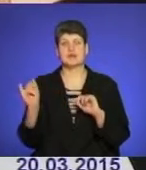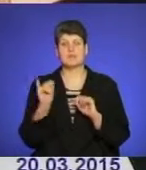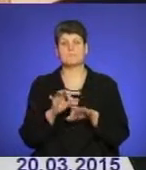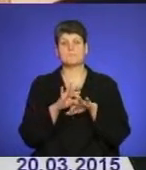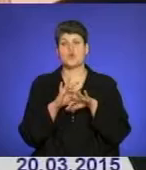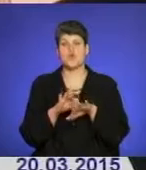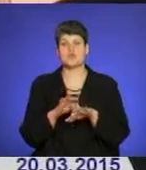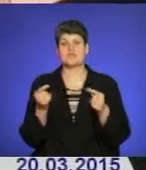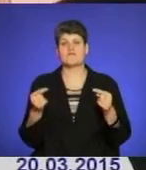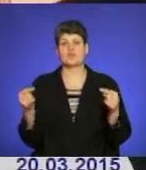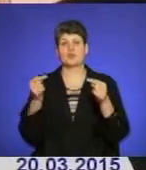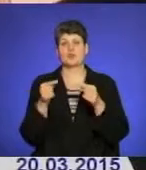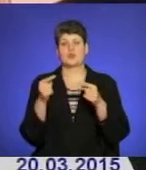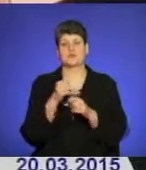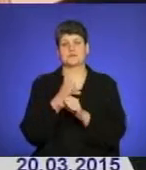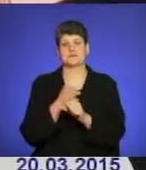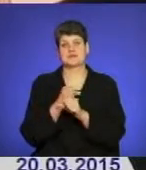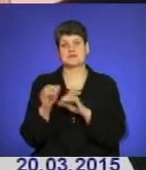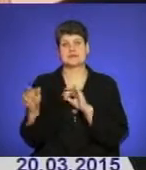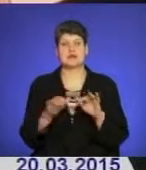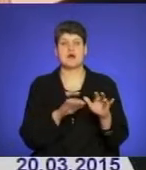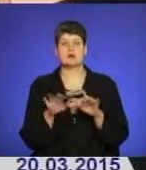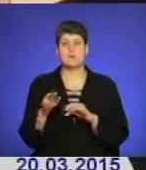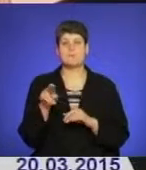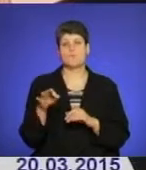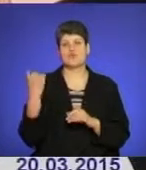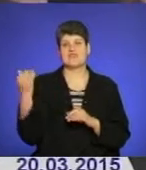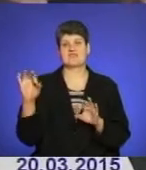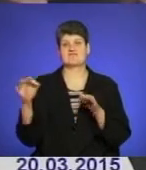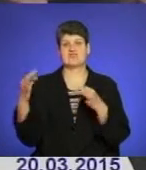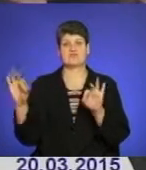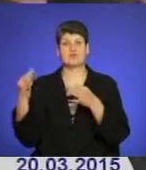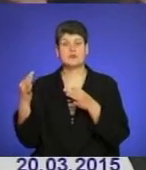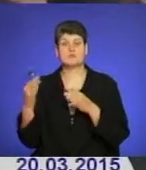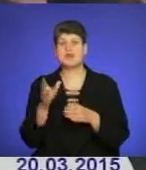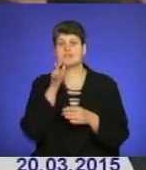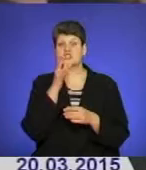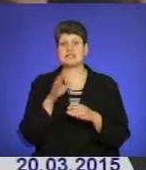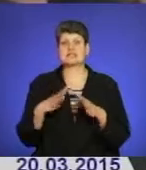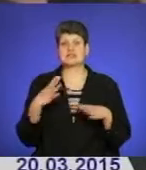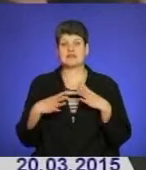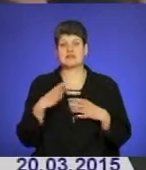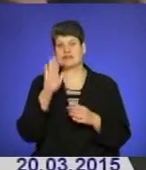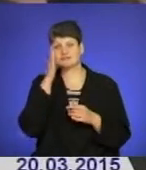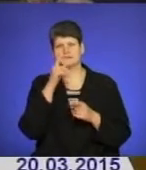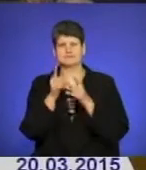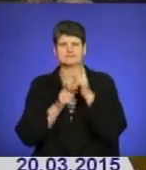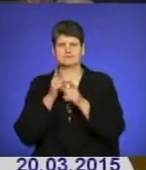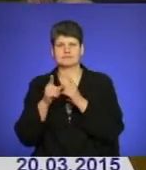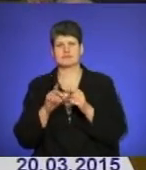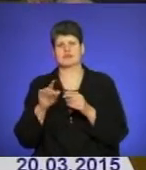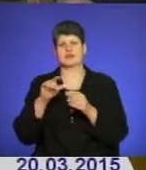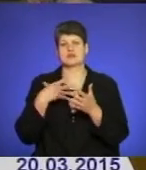проводяться відпрацьовуються відповідні заходи по їх визволенню. Під час тренувань терористи декілька разів змінювали свої